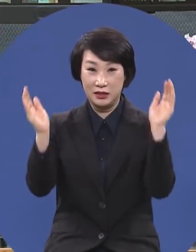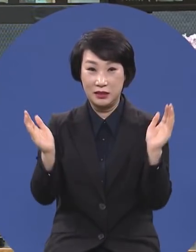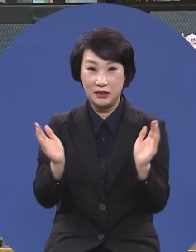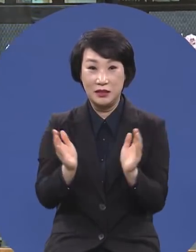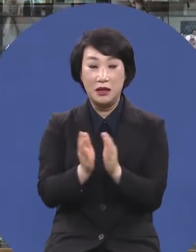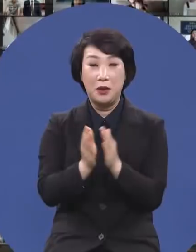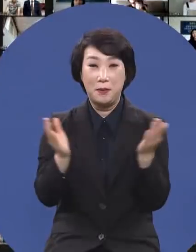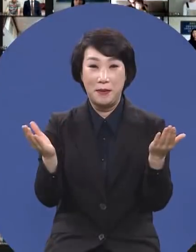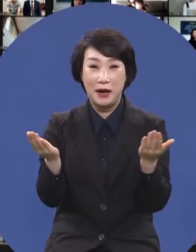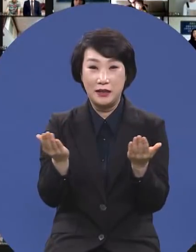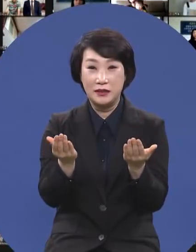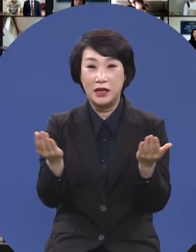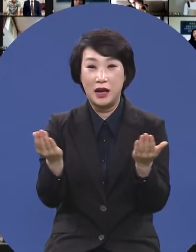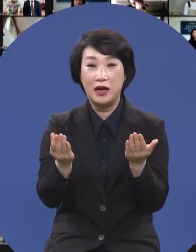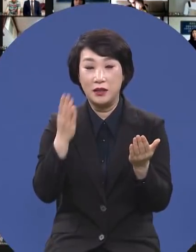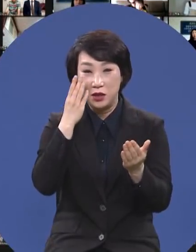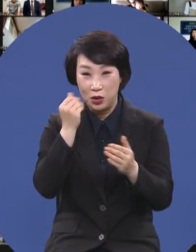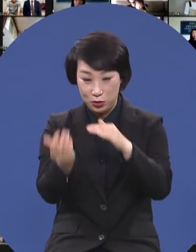만나든지